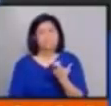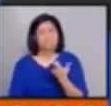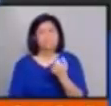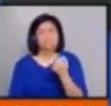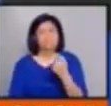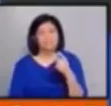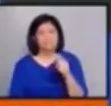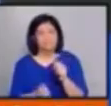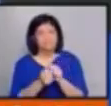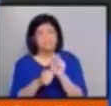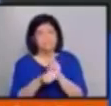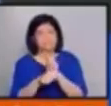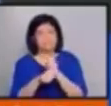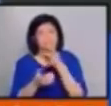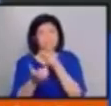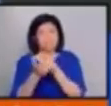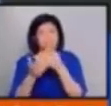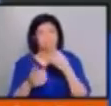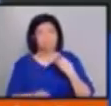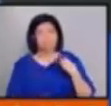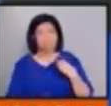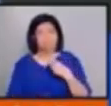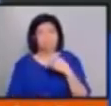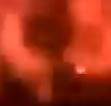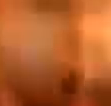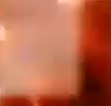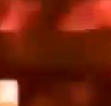kawan mo yung mga pare ng pera.